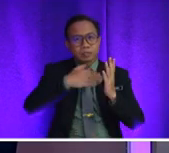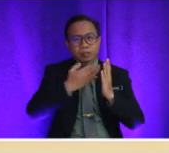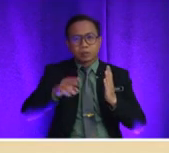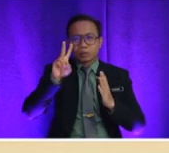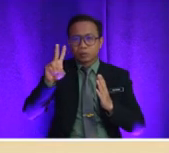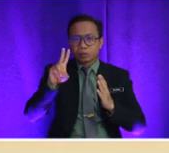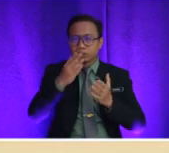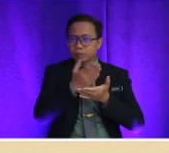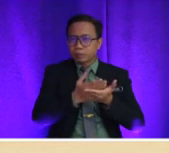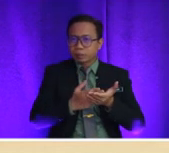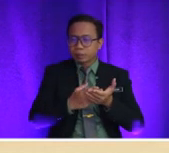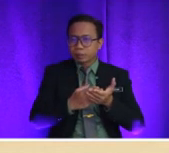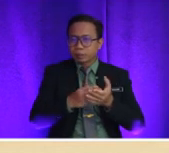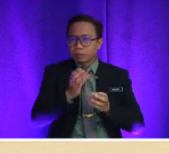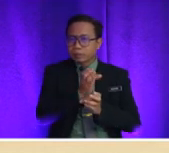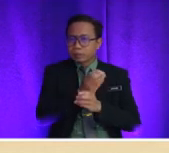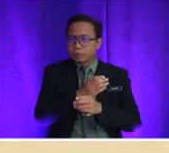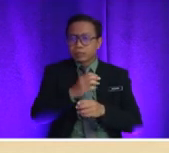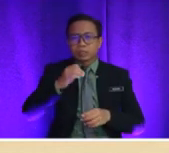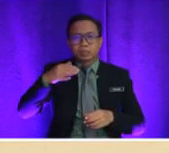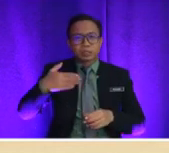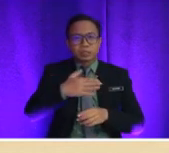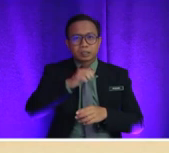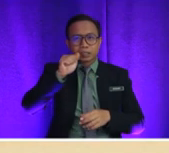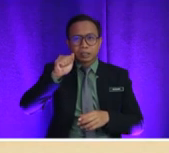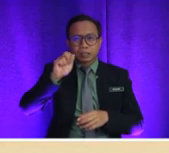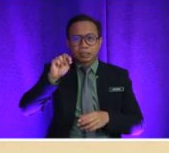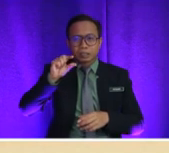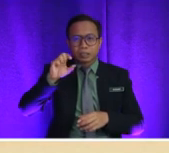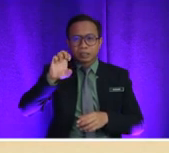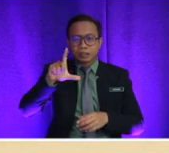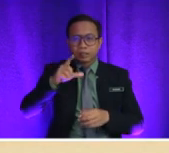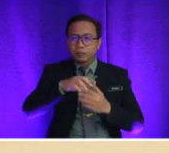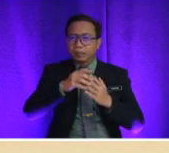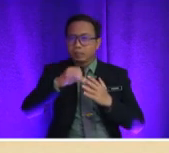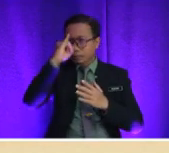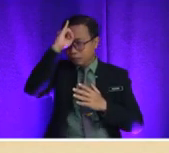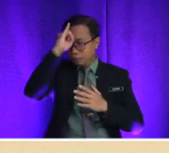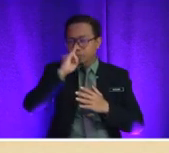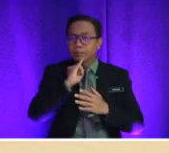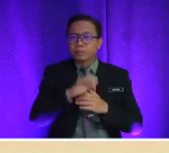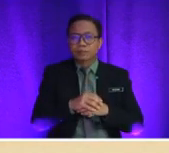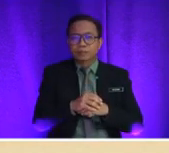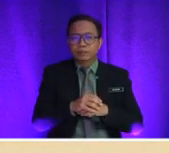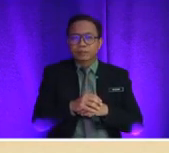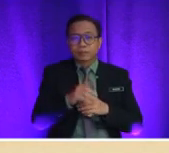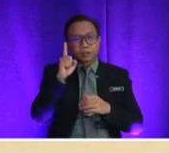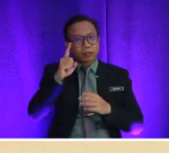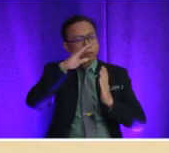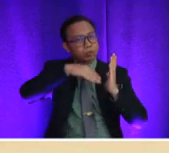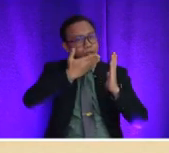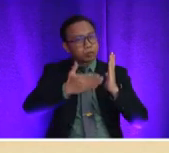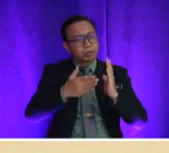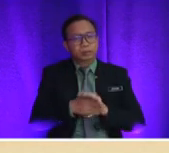sebagian ciri-ciri ikan Angel termasuk pemilihan induk untuk di biakkan jadwal